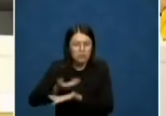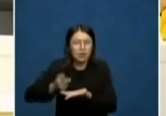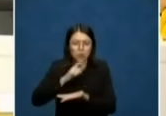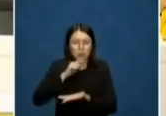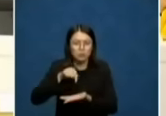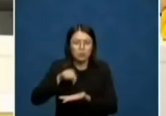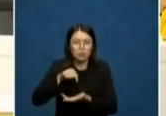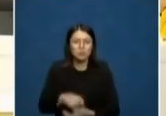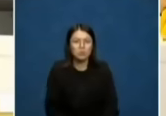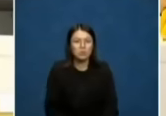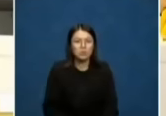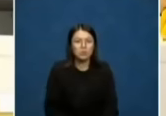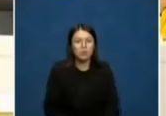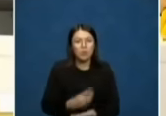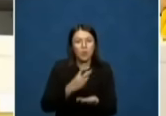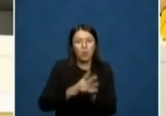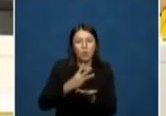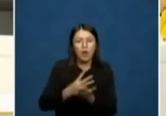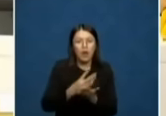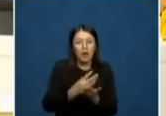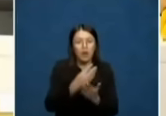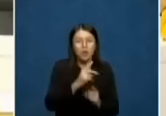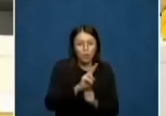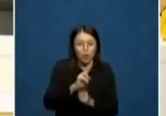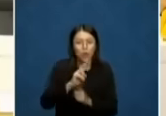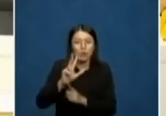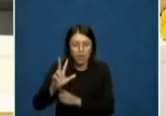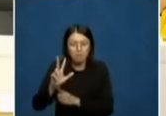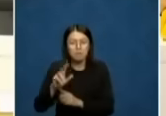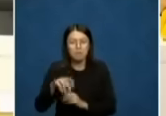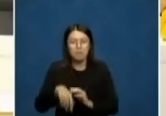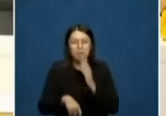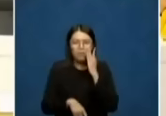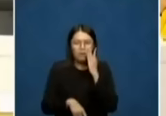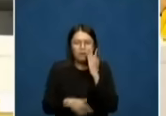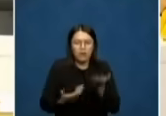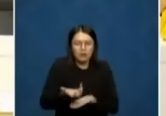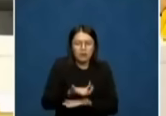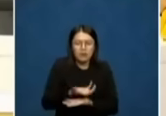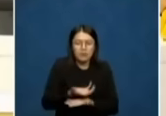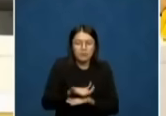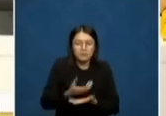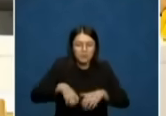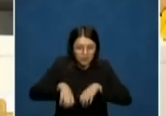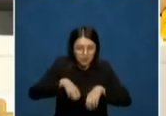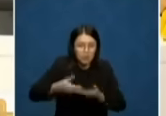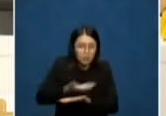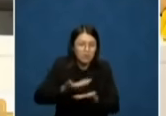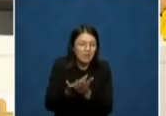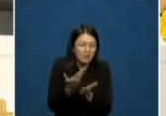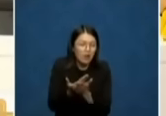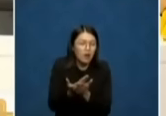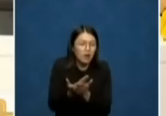อาวุโสอยู่ในแวดวงเศรษฐกิจมาหลายสิบปีแต่ในอันนี้วันนี้ก็อภิปรายด้วยความห่วงใยจริงๆน